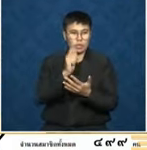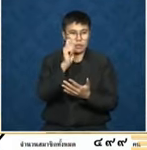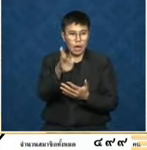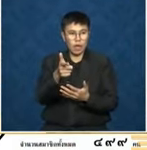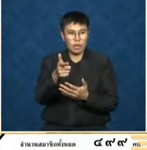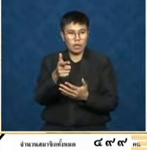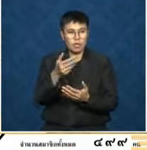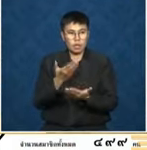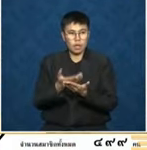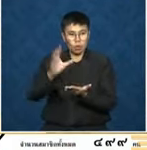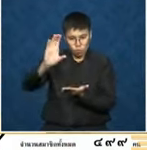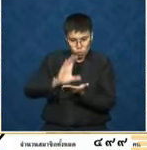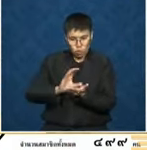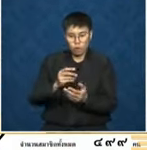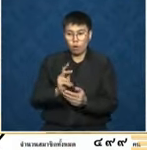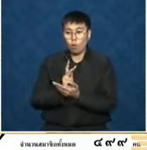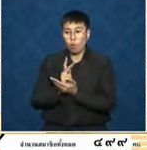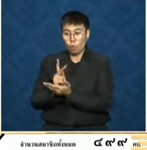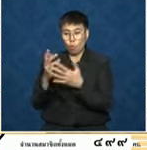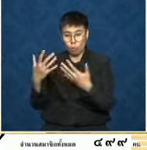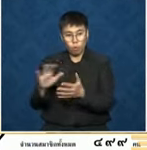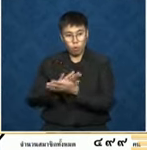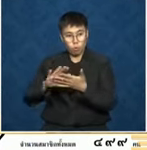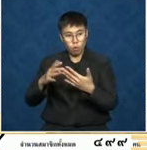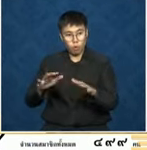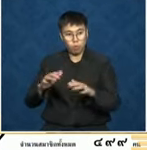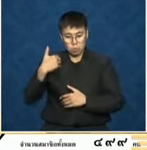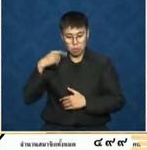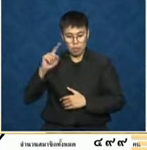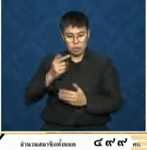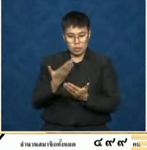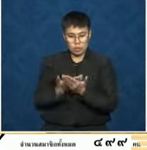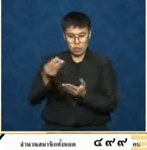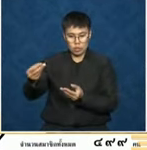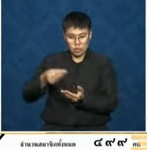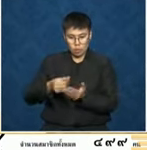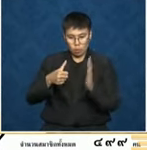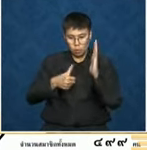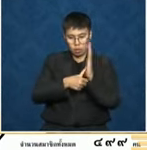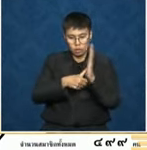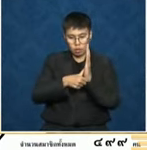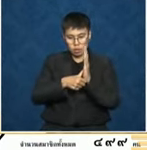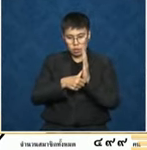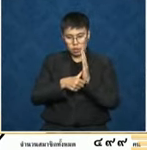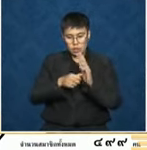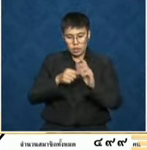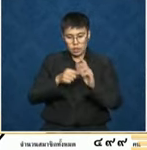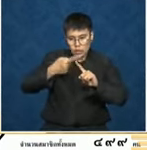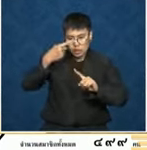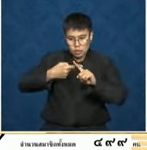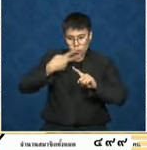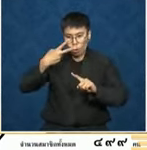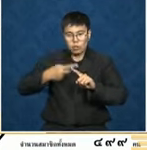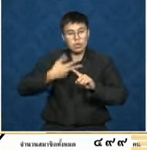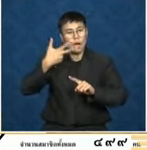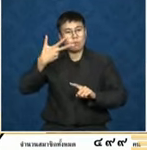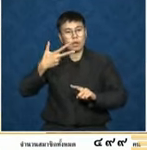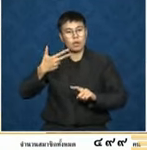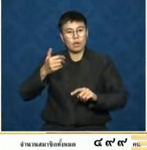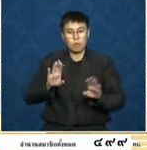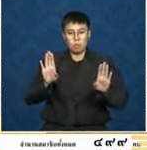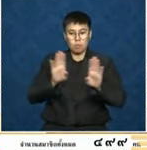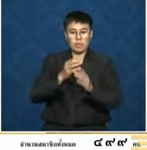ลงทุนใช่ไหมครับนอกเหนือจากต้องไปกู้เงินมาจัดเก็บเนี่ยส่วนใหญ่เราจะยื่นภาษีกันก็ภายใน 2-3 เดือนแรกถ้าเป็นบริษัทเอกชนอาจจะปิดงบเร็วหน่